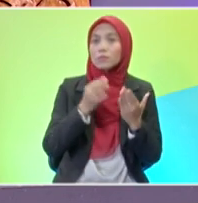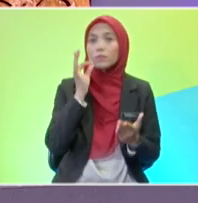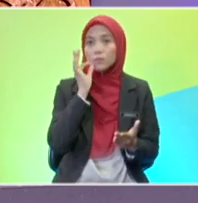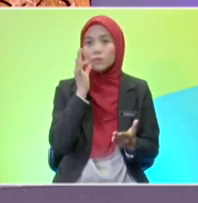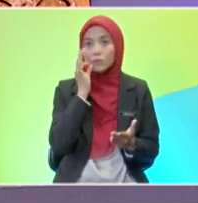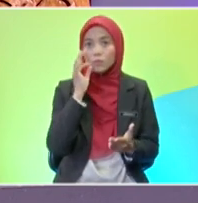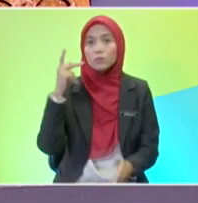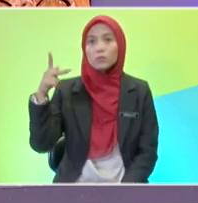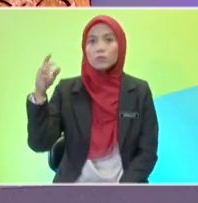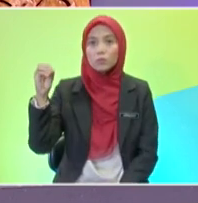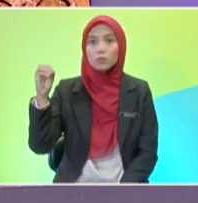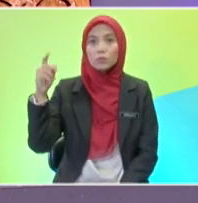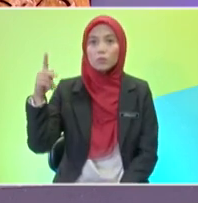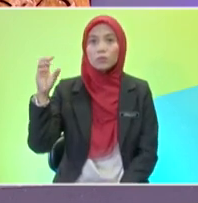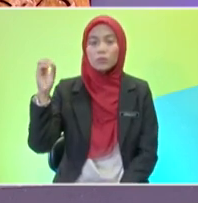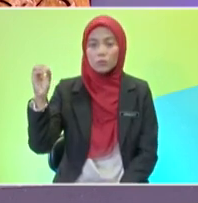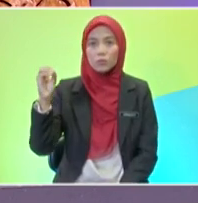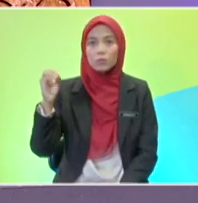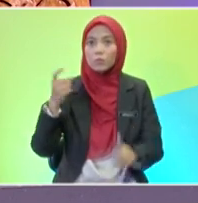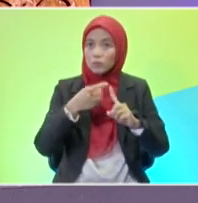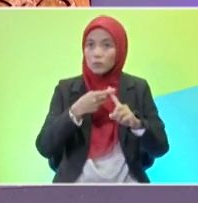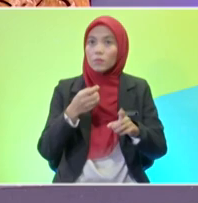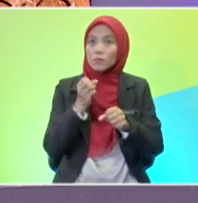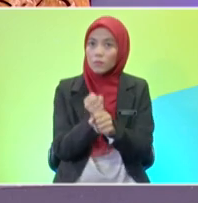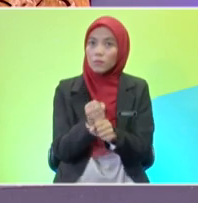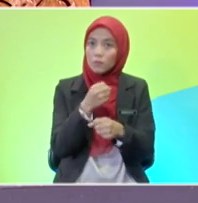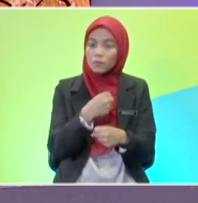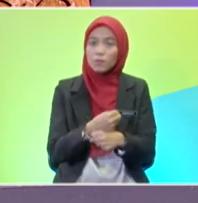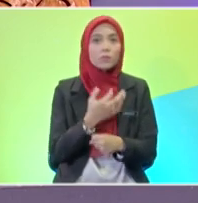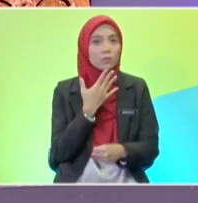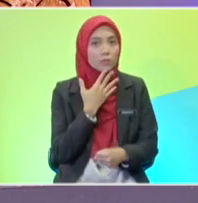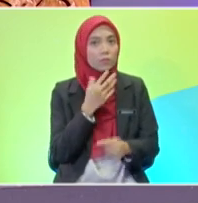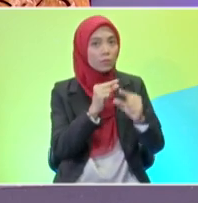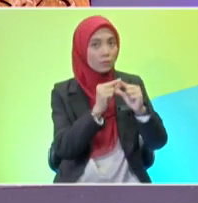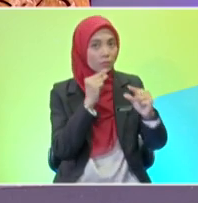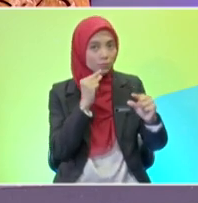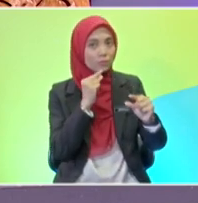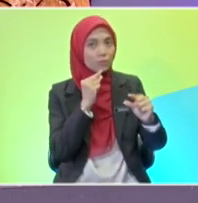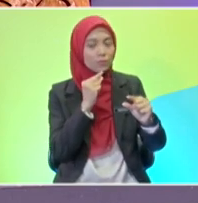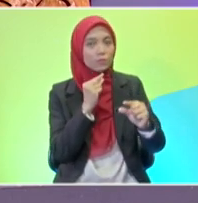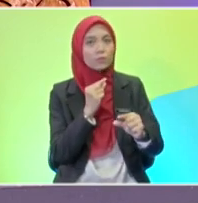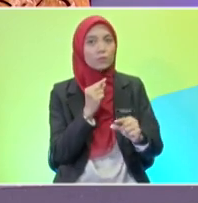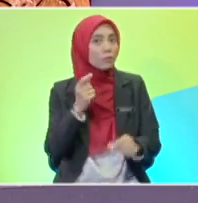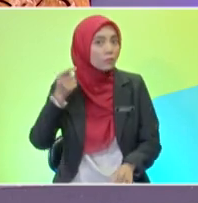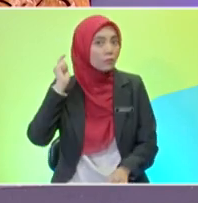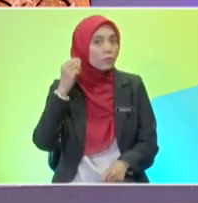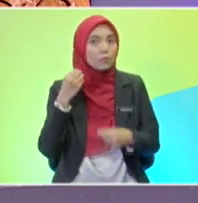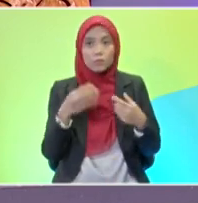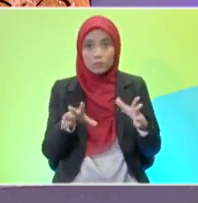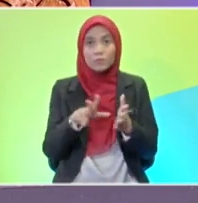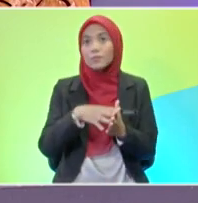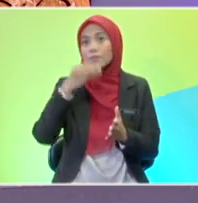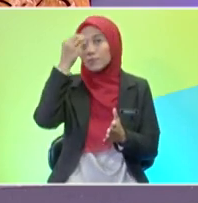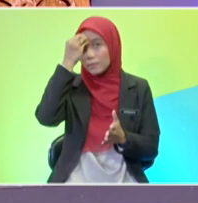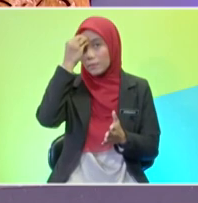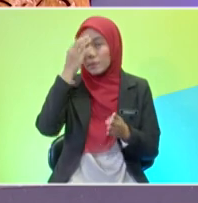dari segi bentuknya warnanya garisnya dan sebagainya tadi kita belajar tentang prinsip bahasa